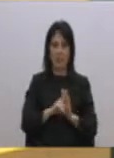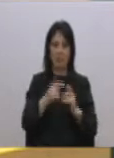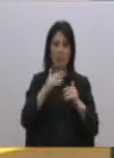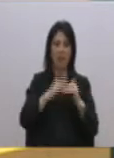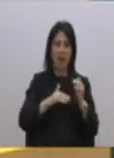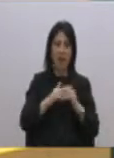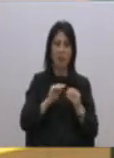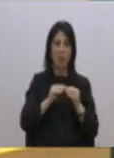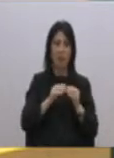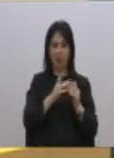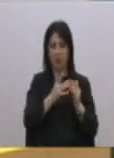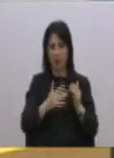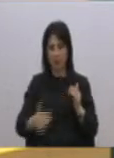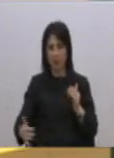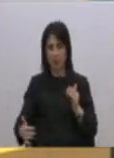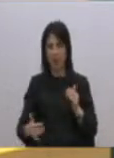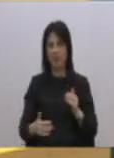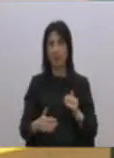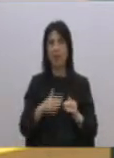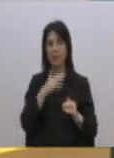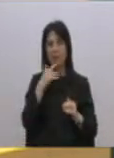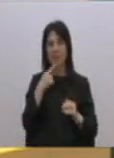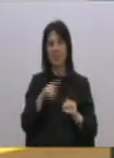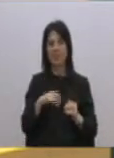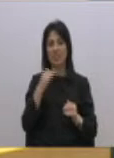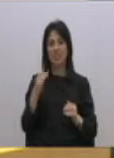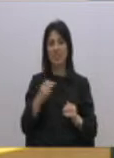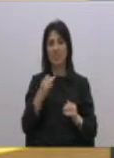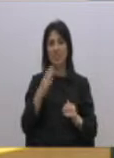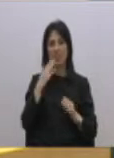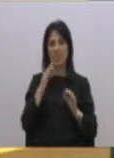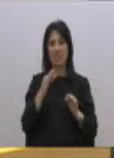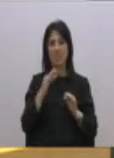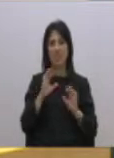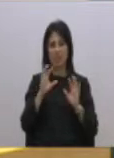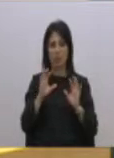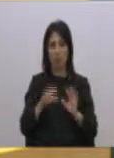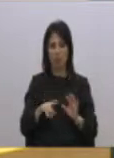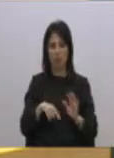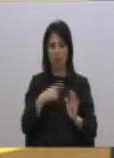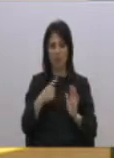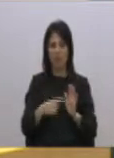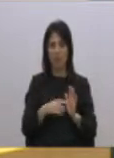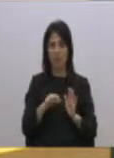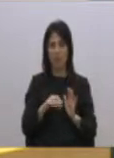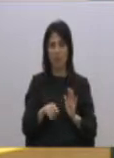პრაქტიკული პრობლემებით გაგრძელებული და ბევრ სხვა საინტერესო სამართლებრივ კონცეპტუალურ საკითხებზე.